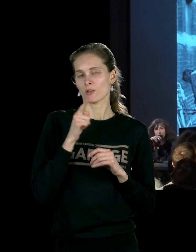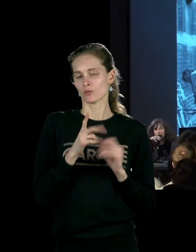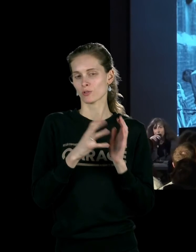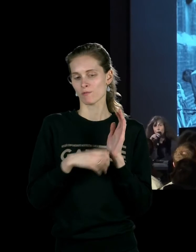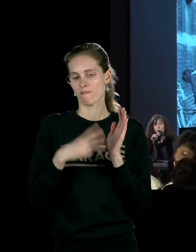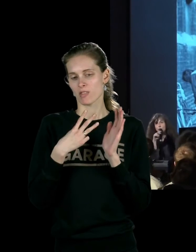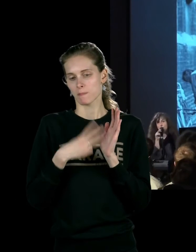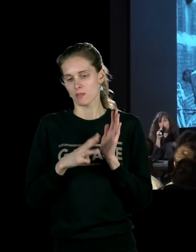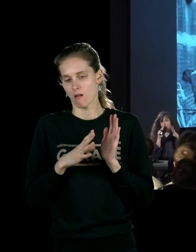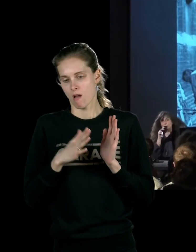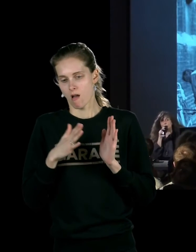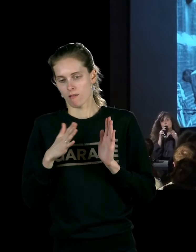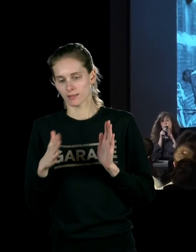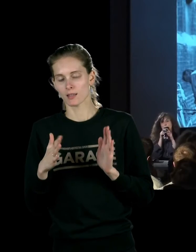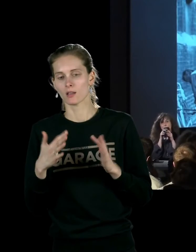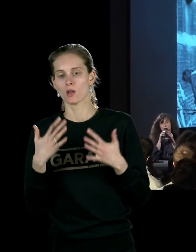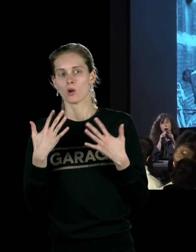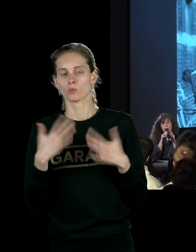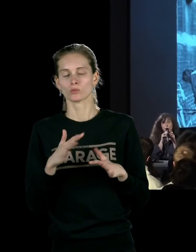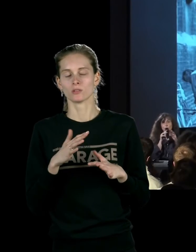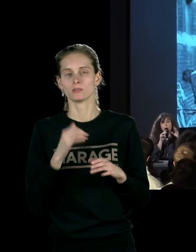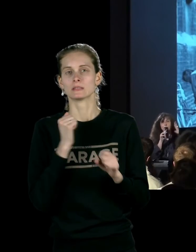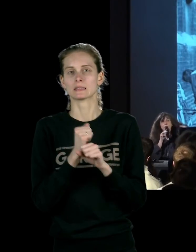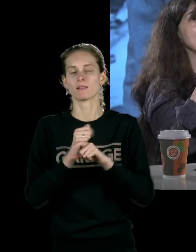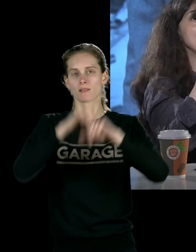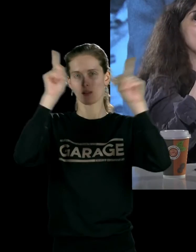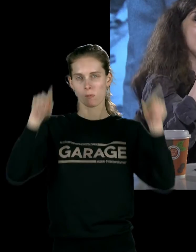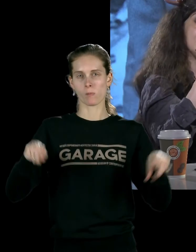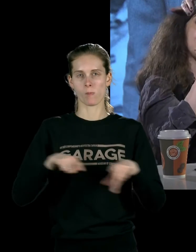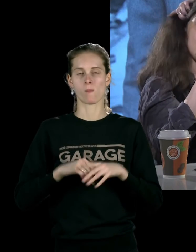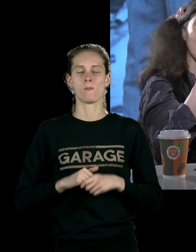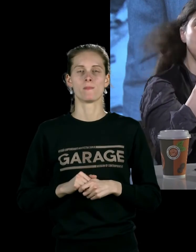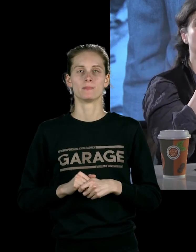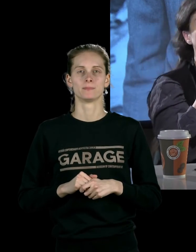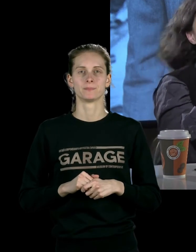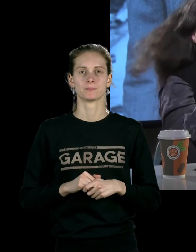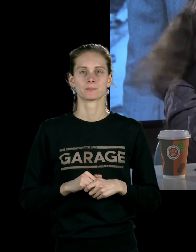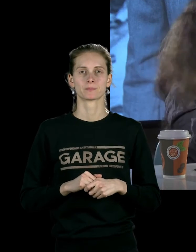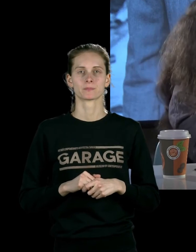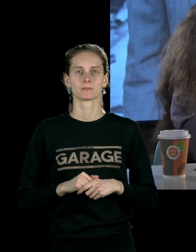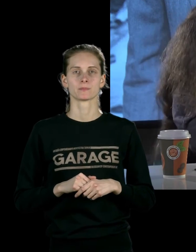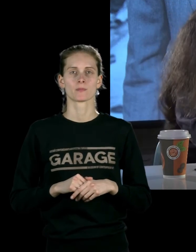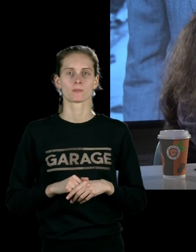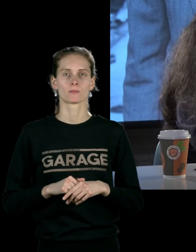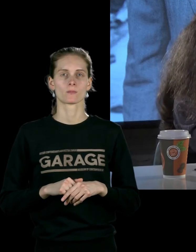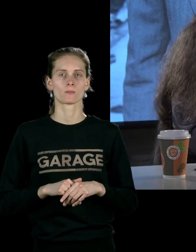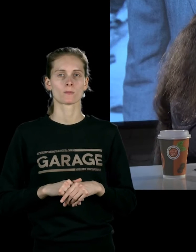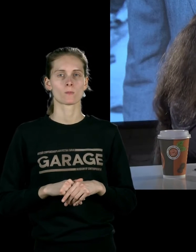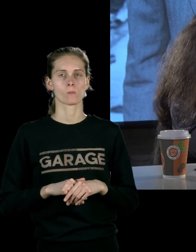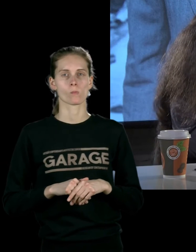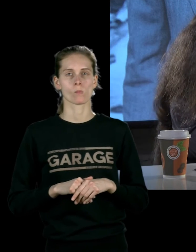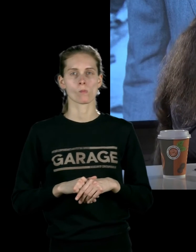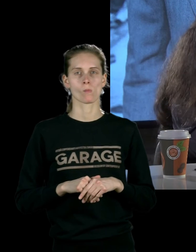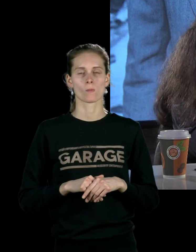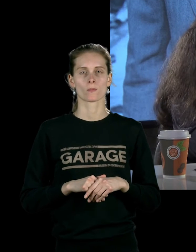годов, сделанный в Лондоне, а не в Марокко. В общем, с тех пор они дружили. И то, что, если кто-нибудь помнит,